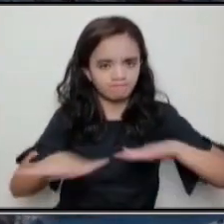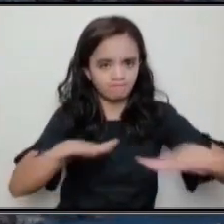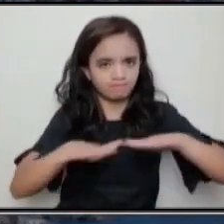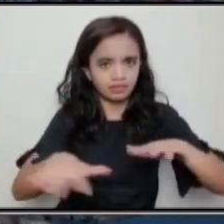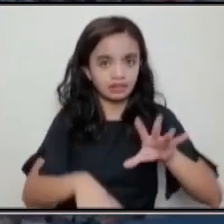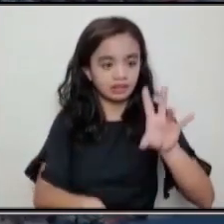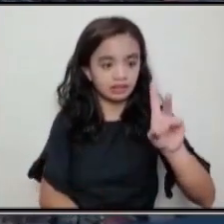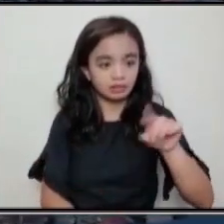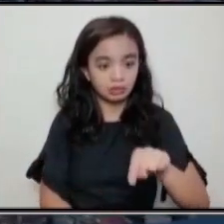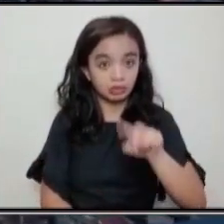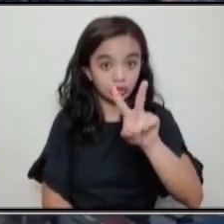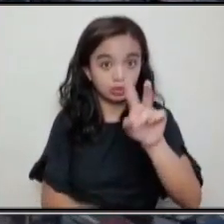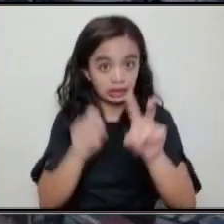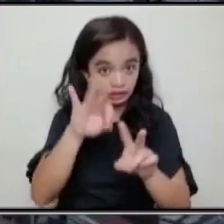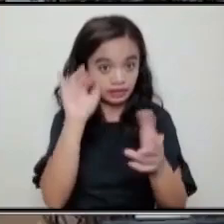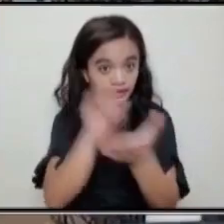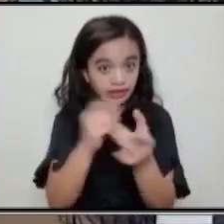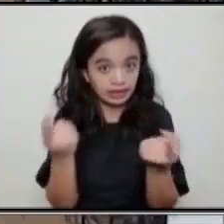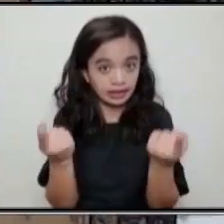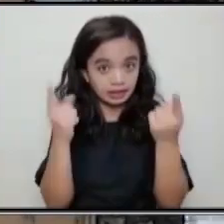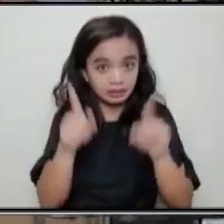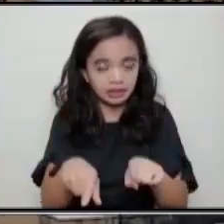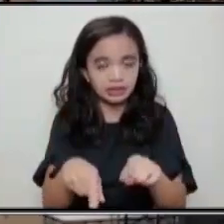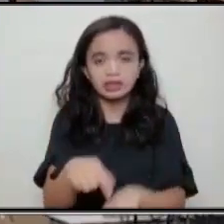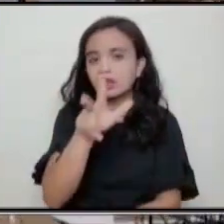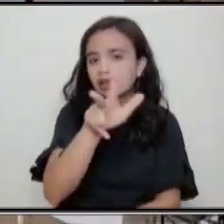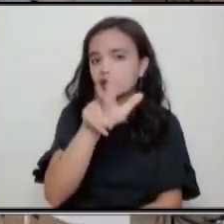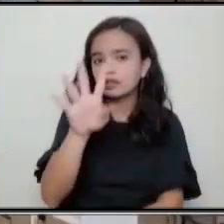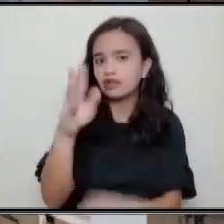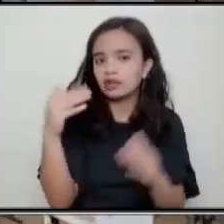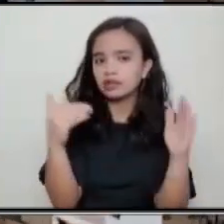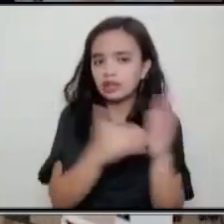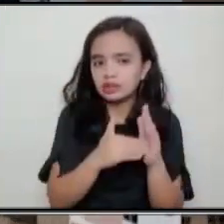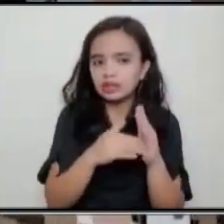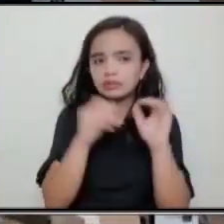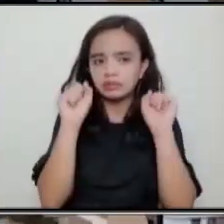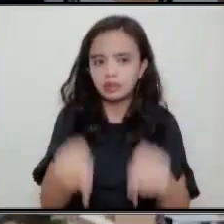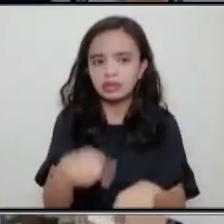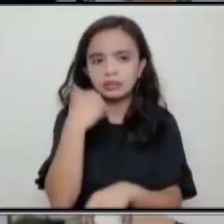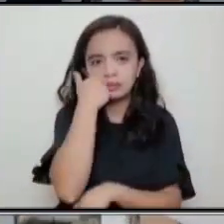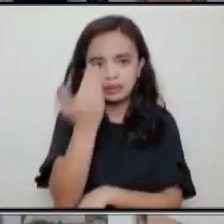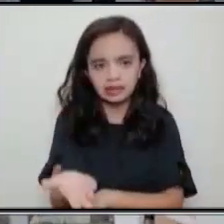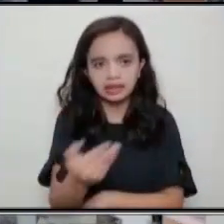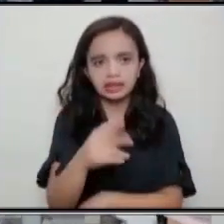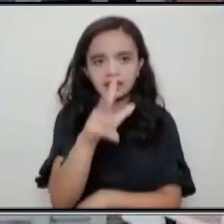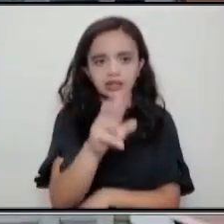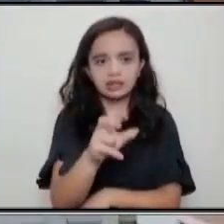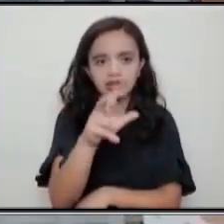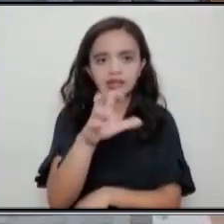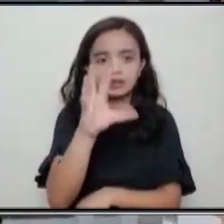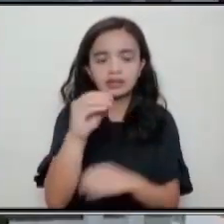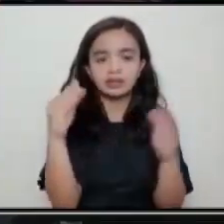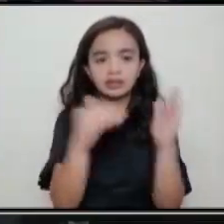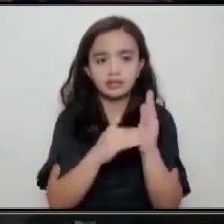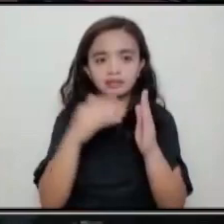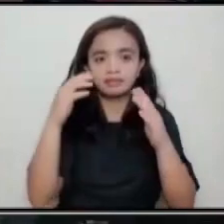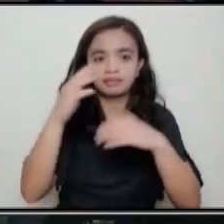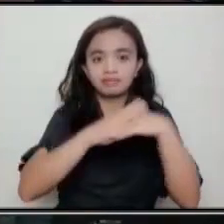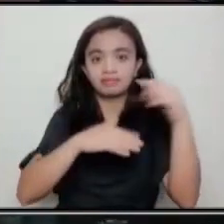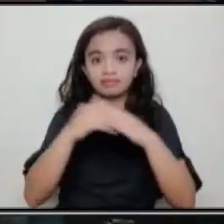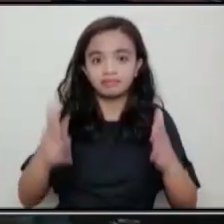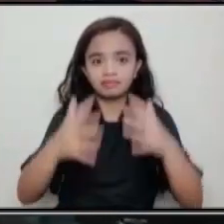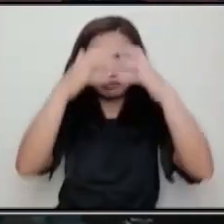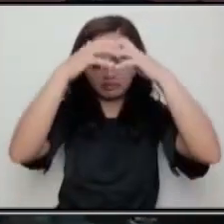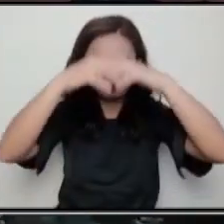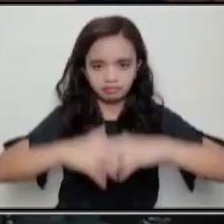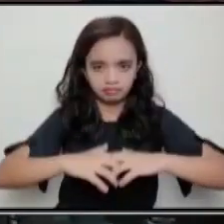7.2, tinatayang aabot sa 34,000 ang mamatay at nasa 350,000 na istruktura ang maaaring gumuho base